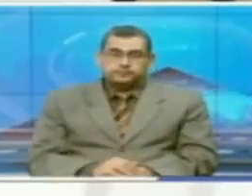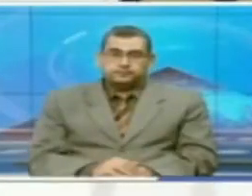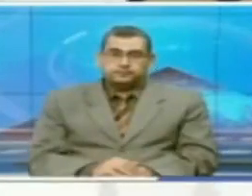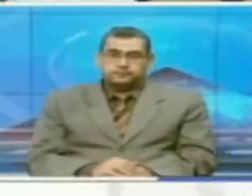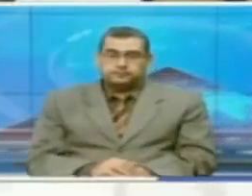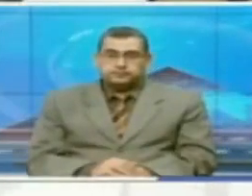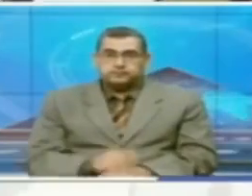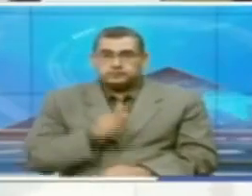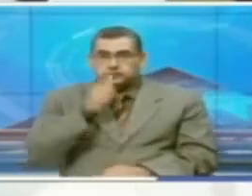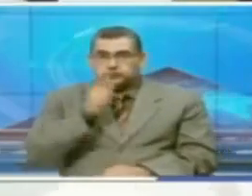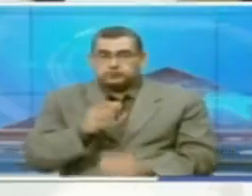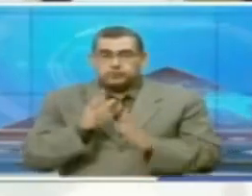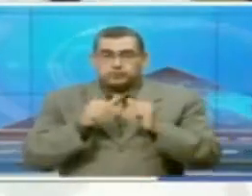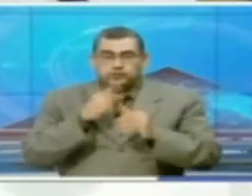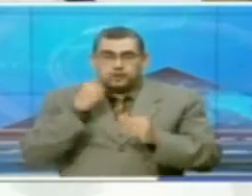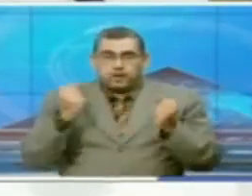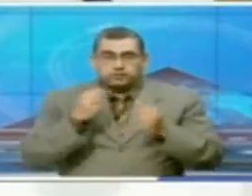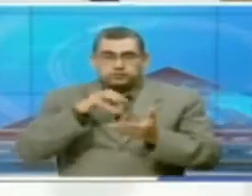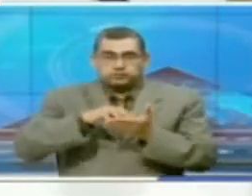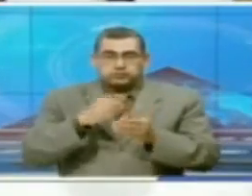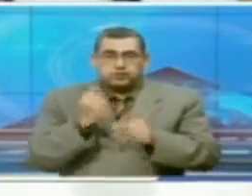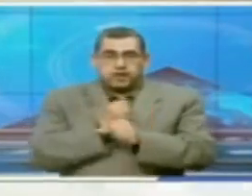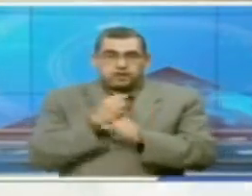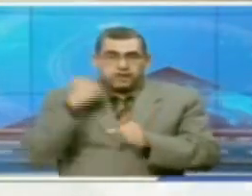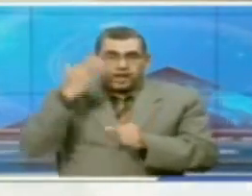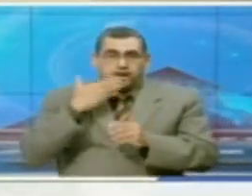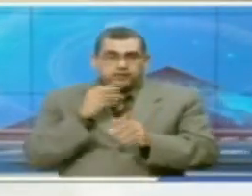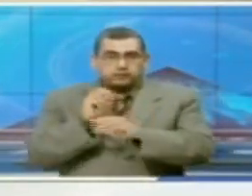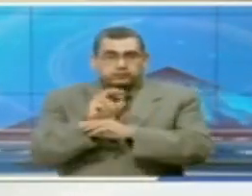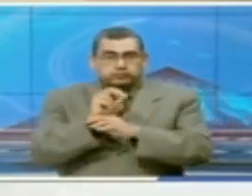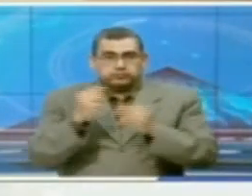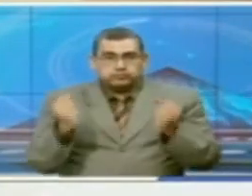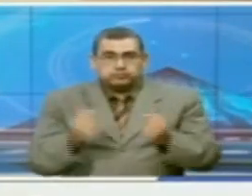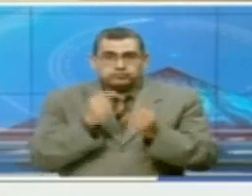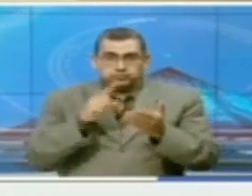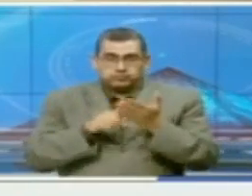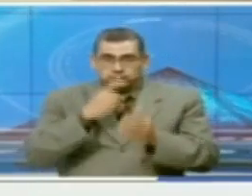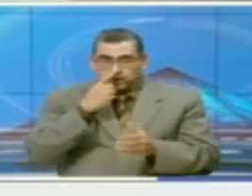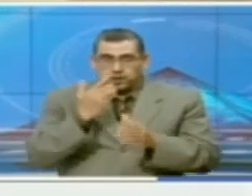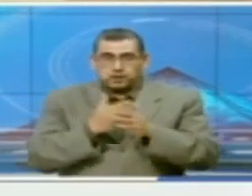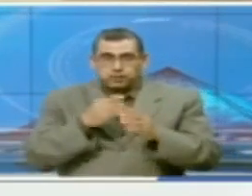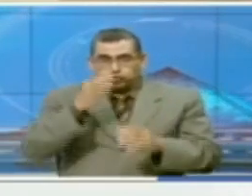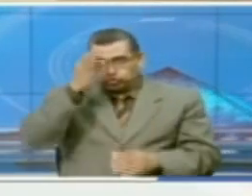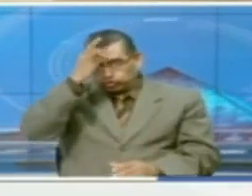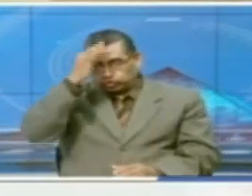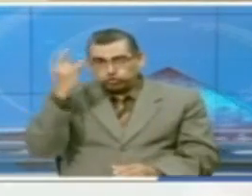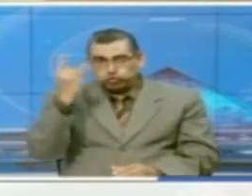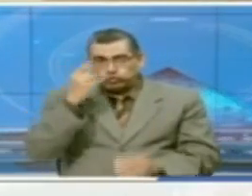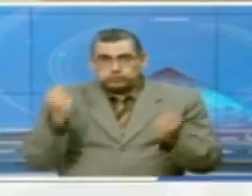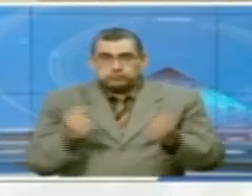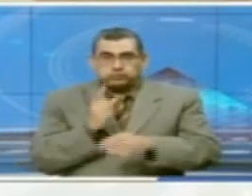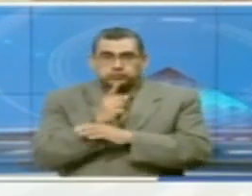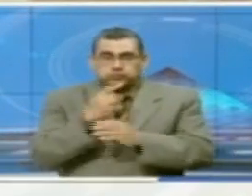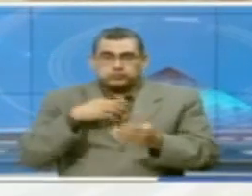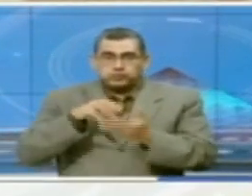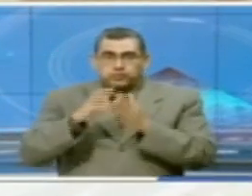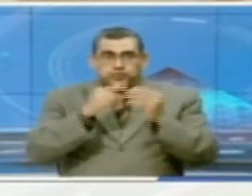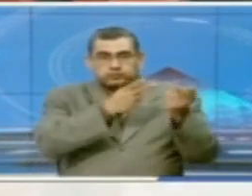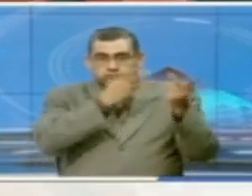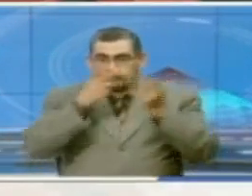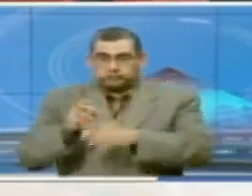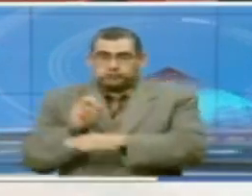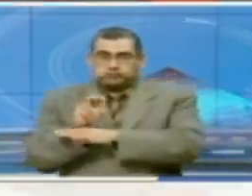مصر قبلة الكوادر الأمنية من الدول الأفريقية للاستزادة من علومها الشرطية والتدريب في منشآتها الأمنية